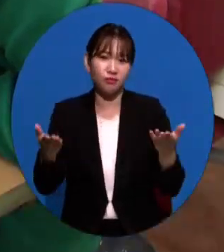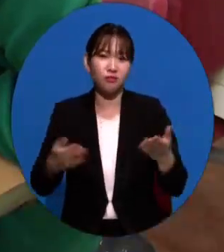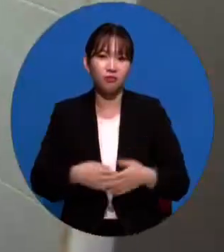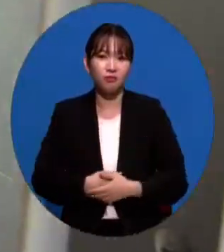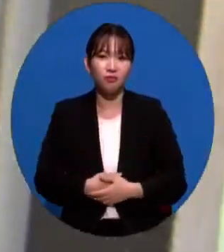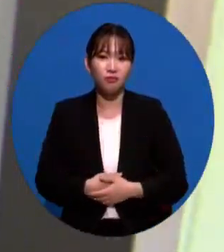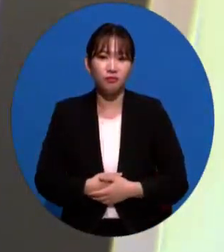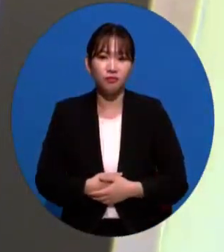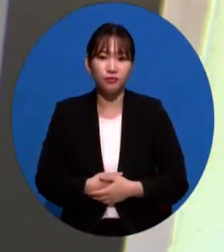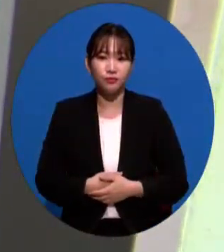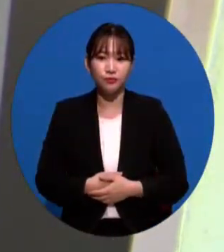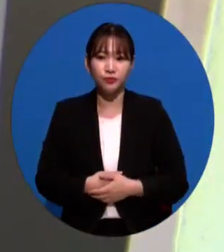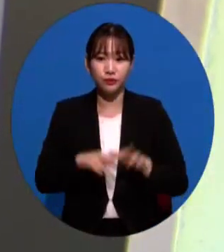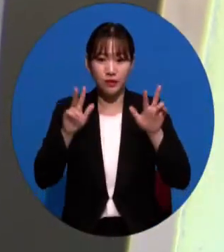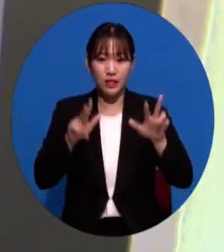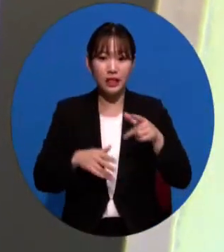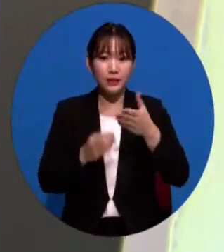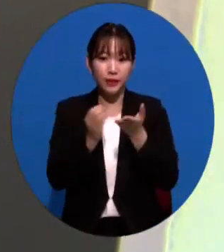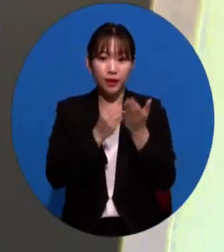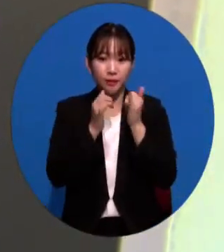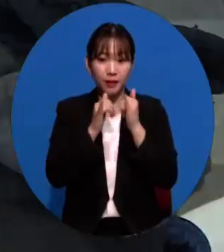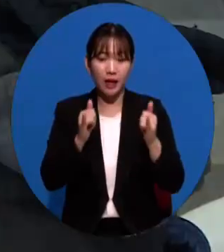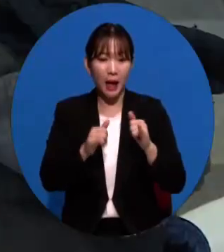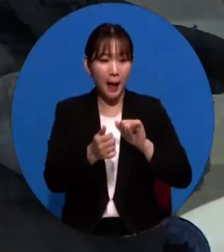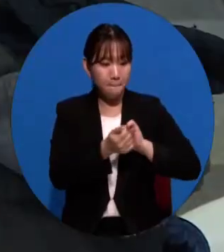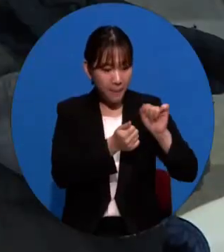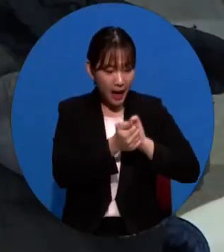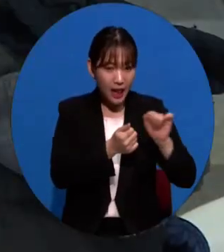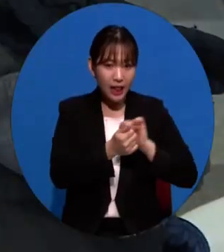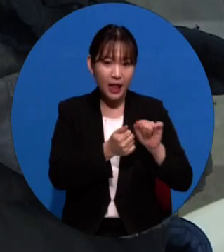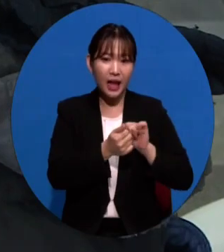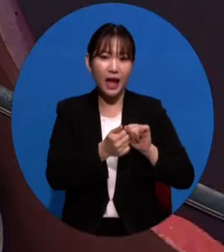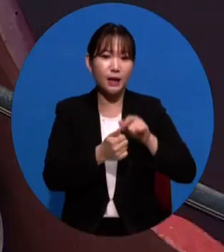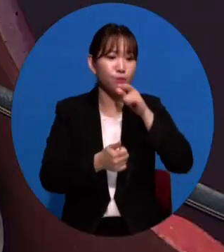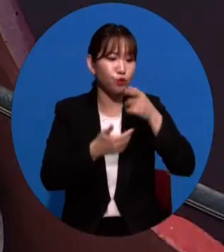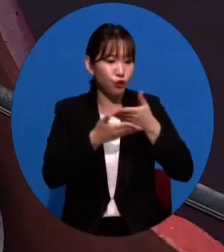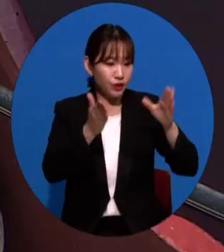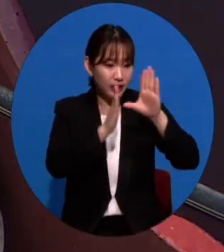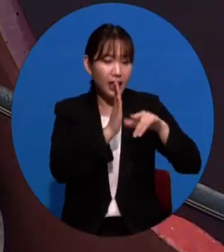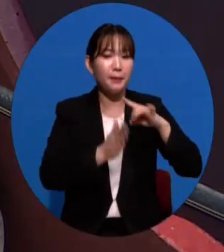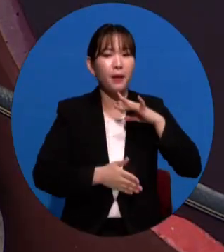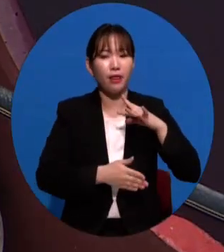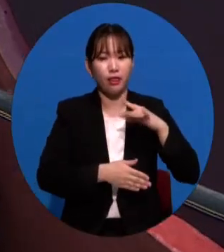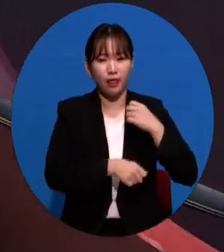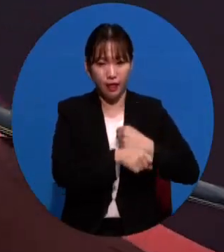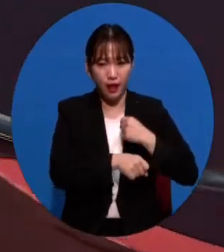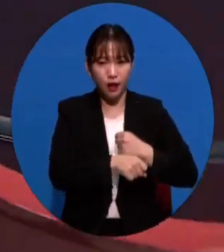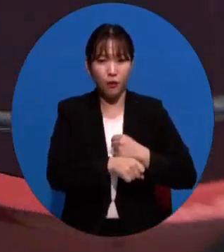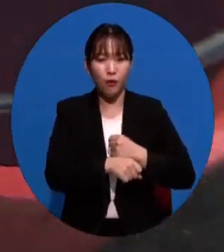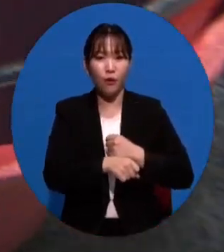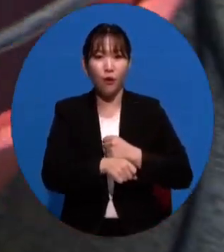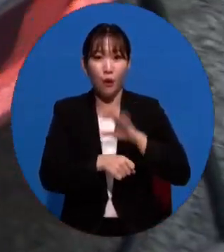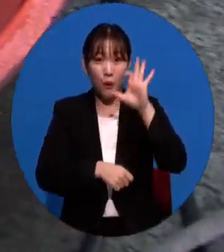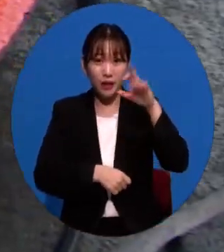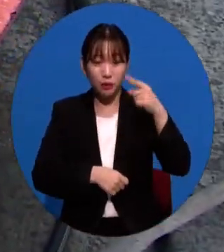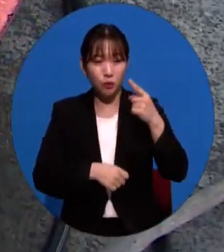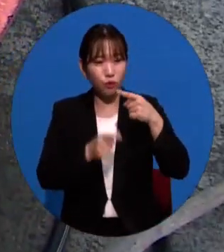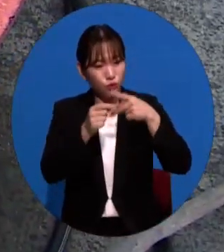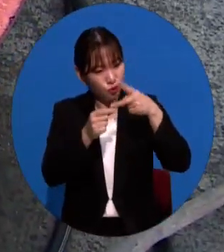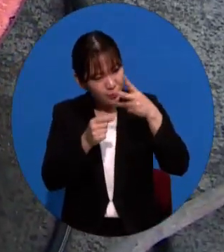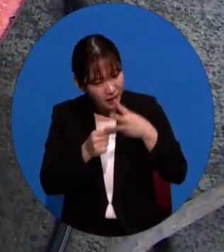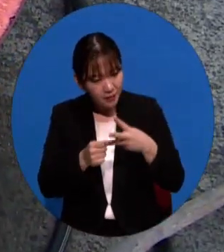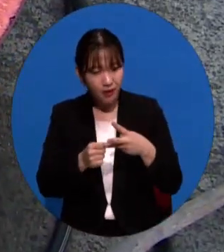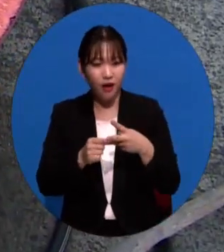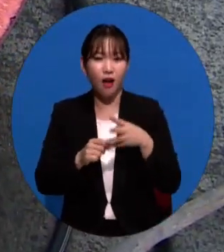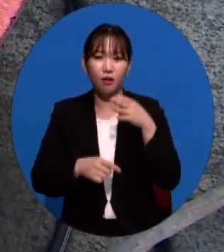없어요. 현재 섬 주민들은 빨래는 급수 기간에만 하고 두세 번 이를 보고 모아서 변기물을 내릴 정도로